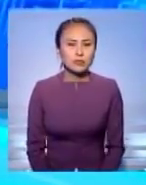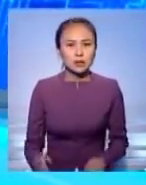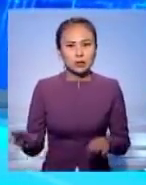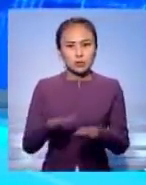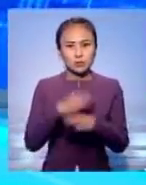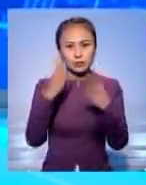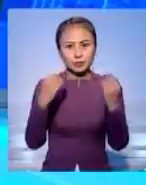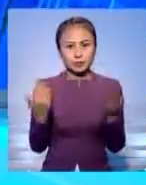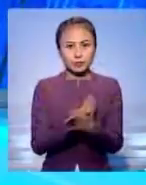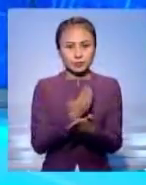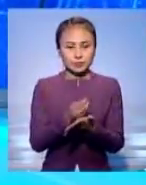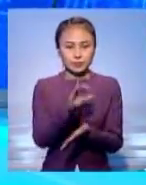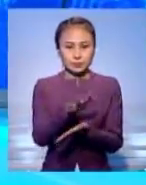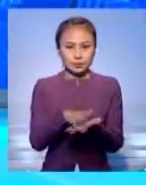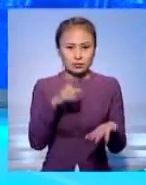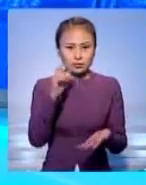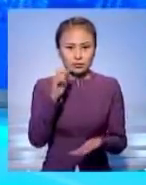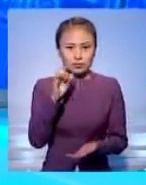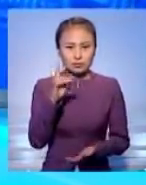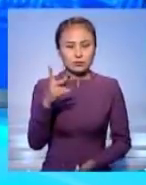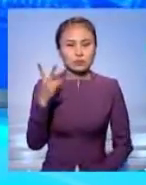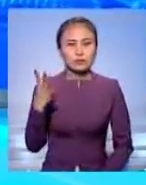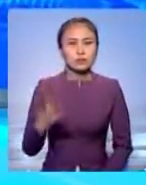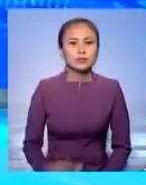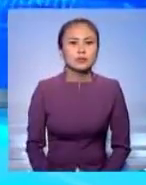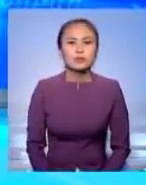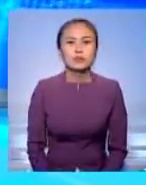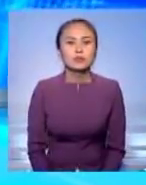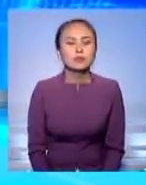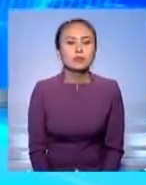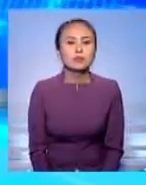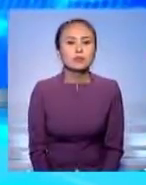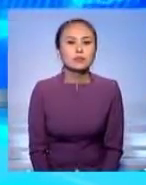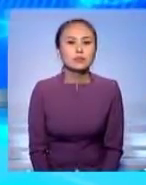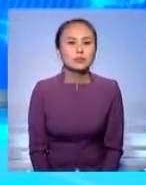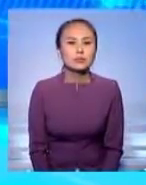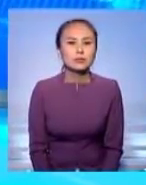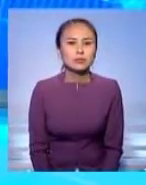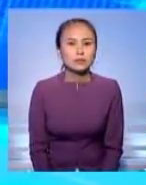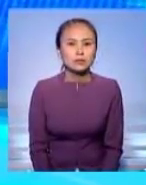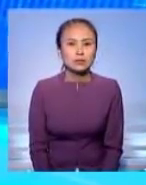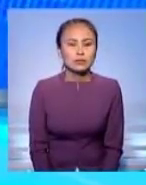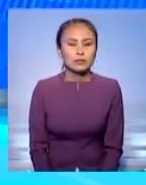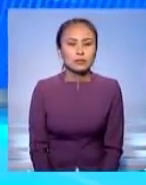бүгін бас ақпаратқа арнайы жұмысын жалғастырады. Студияда Марал Байғара, сурд аудармашы Жанбота Сәрсенбаева.